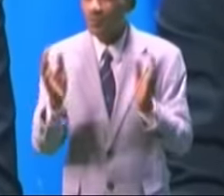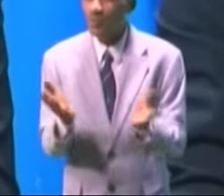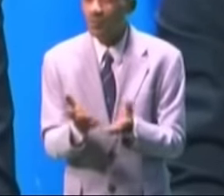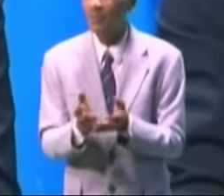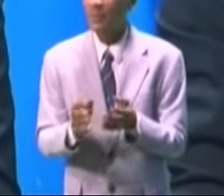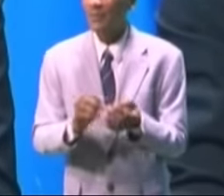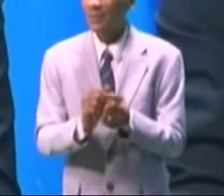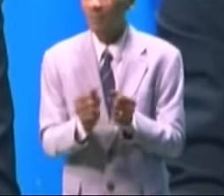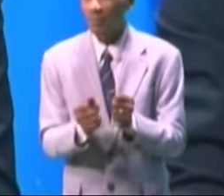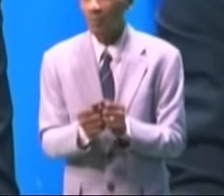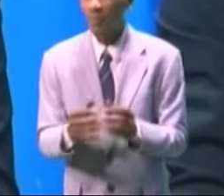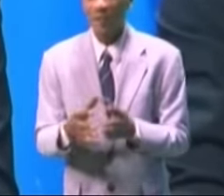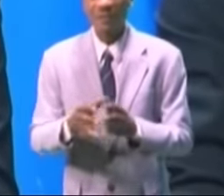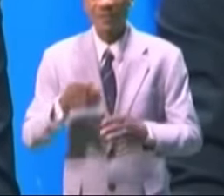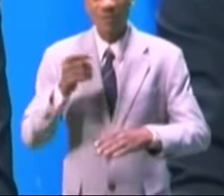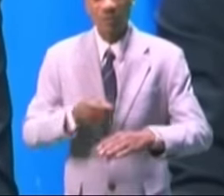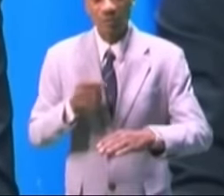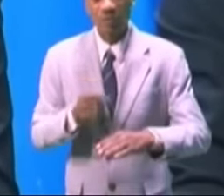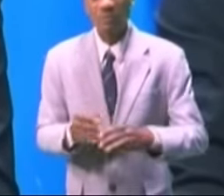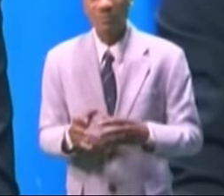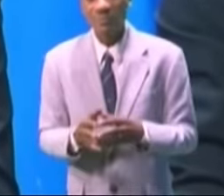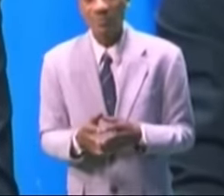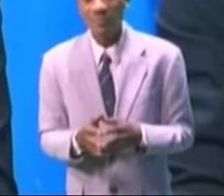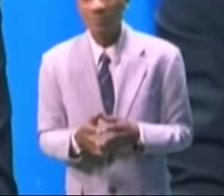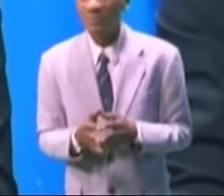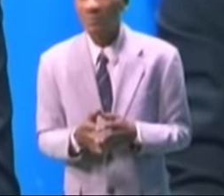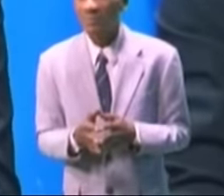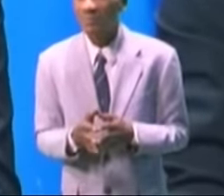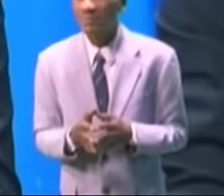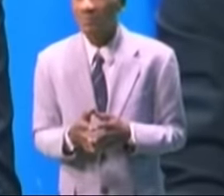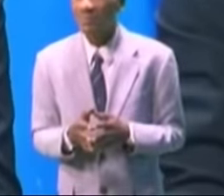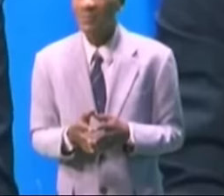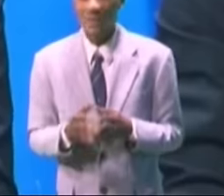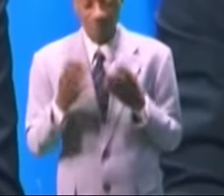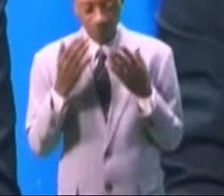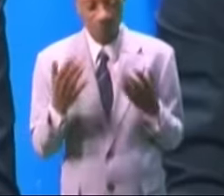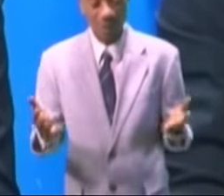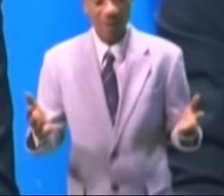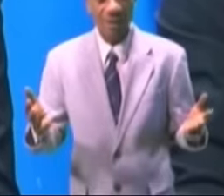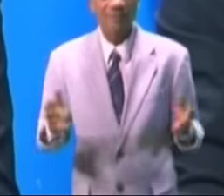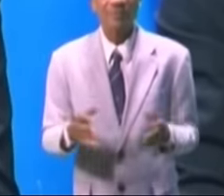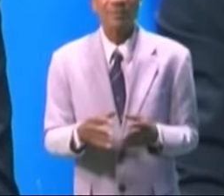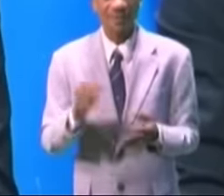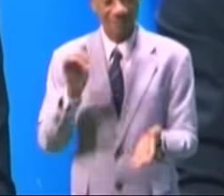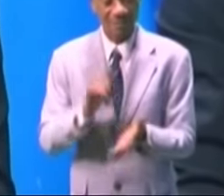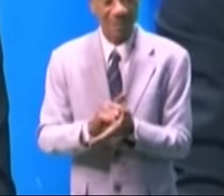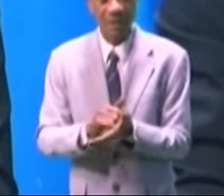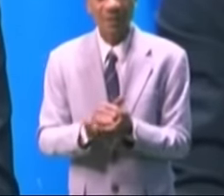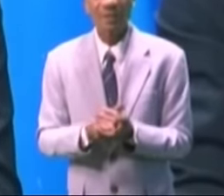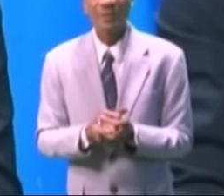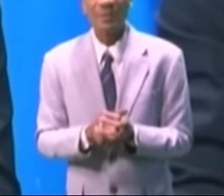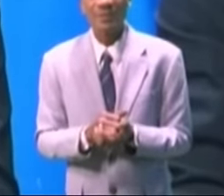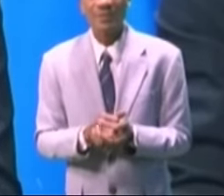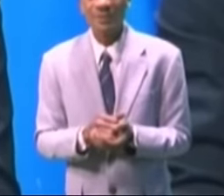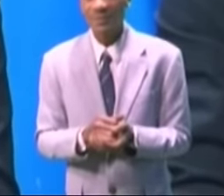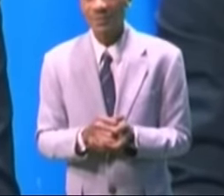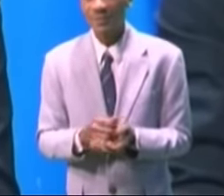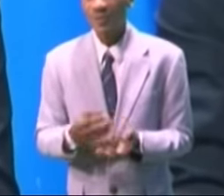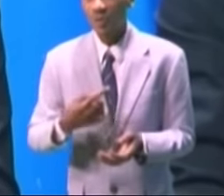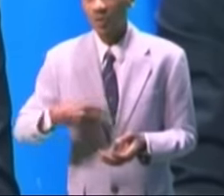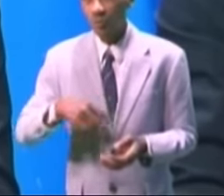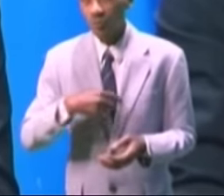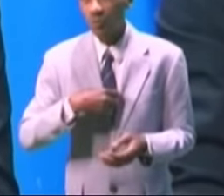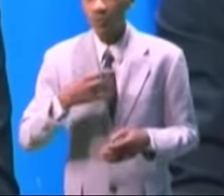est inacceptable. Il faut agir, il faut trouver des vecteurs d'influence et nous croyons qu'avec cette